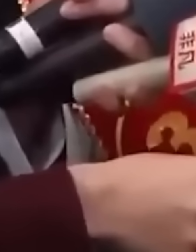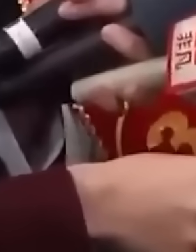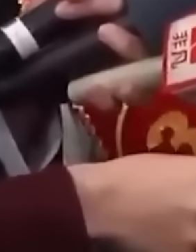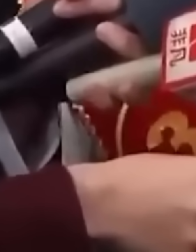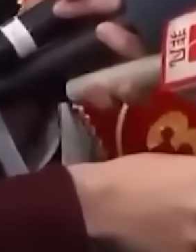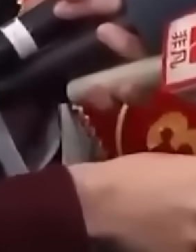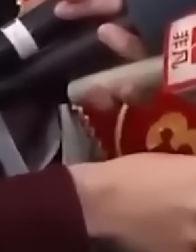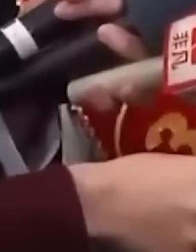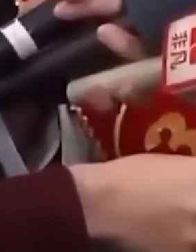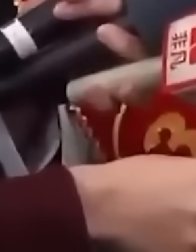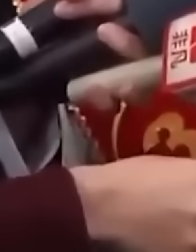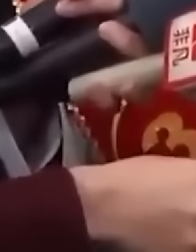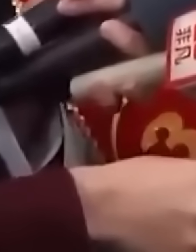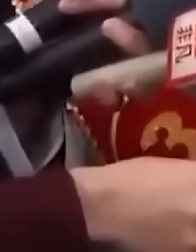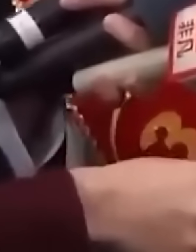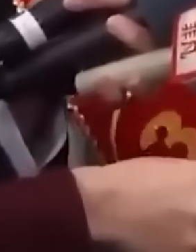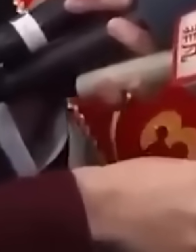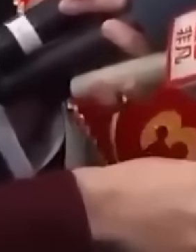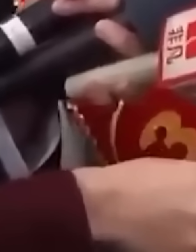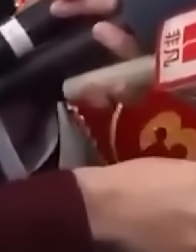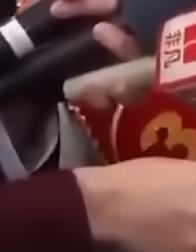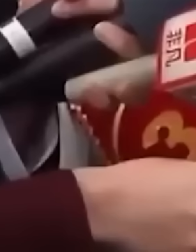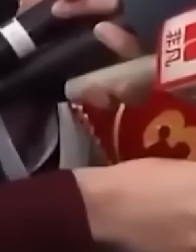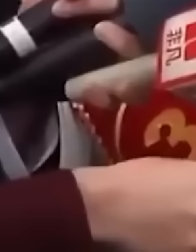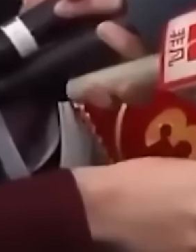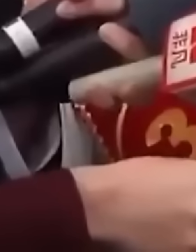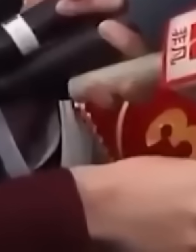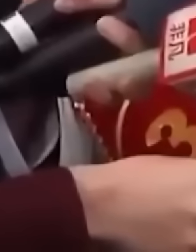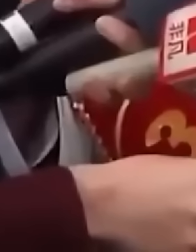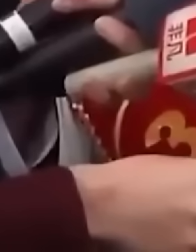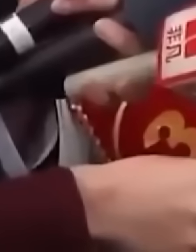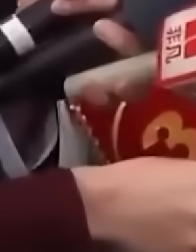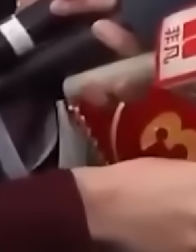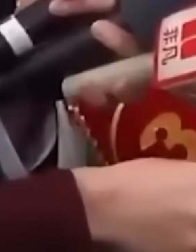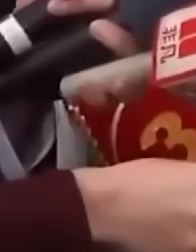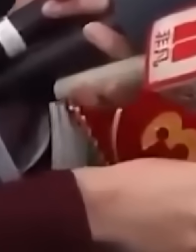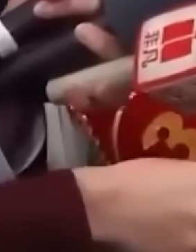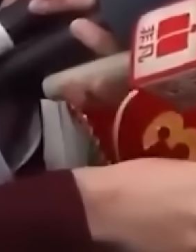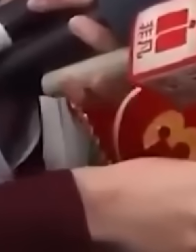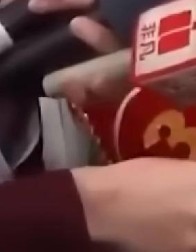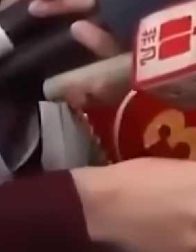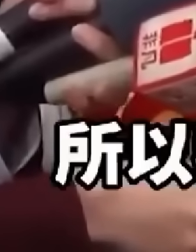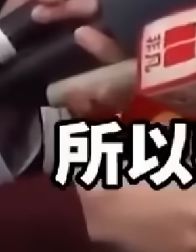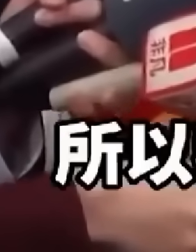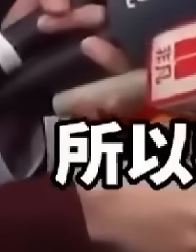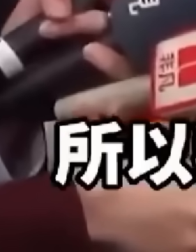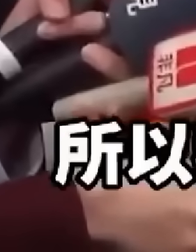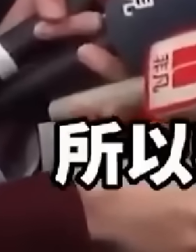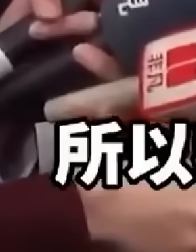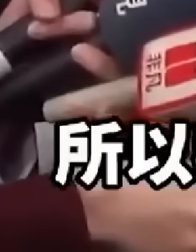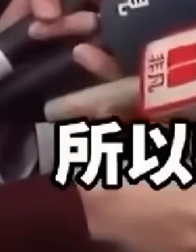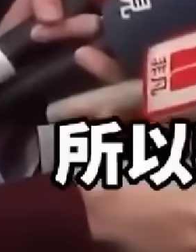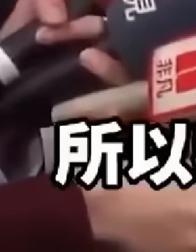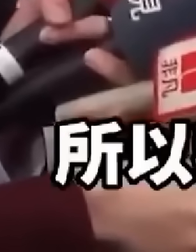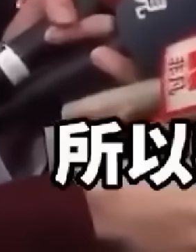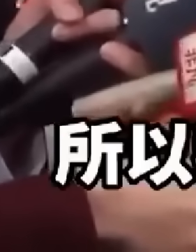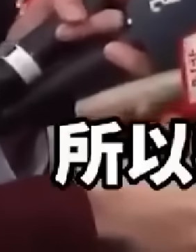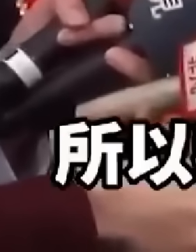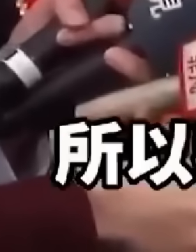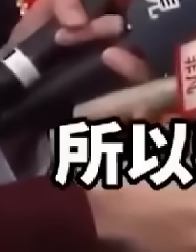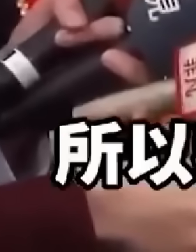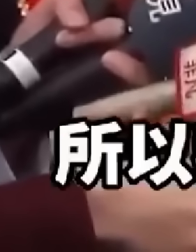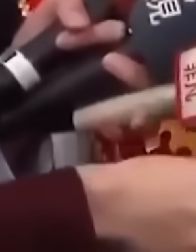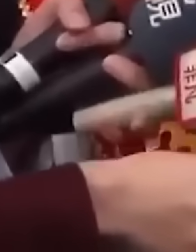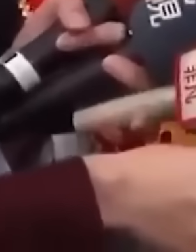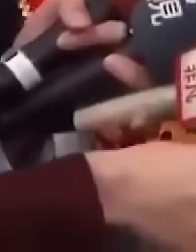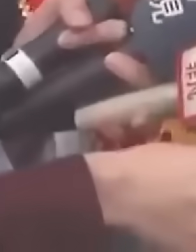话？对，你根本是欲求之合嘛，是这个共犯，这个共犯呐、啊，你们根本就是共犯哈、哦，所以我觉得讲这个话，你早